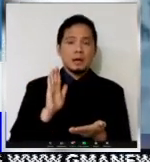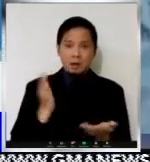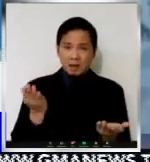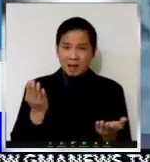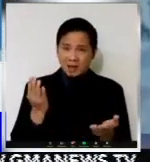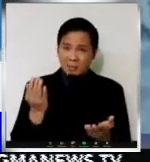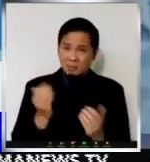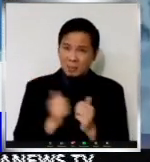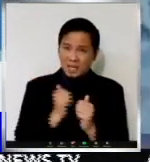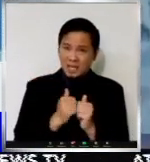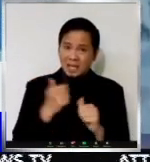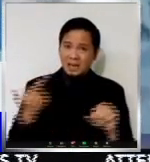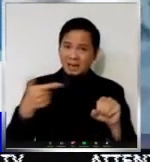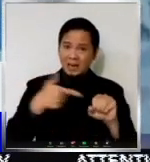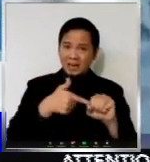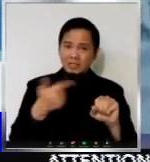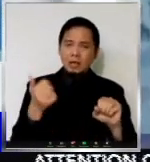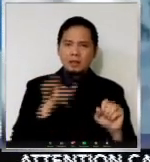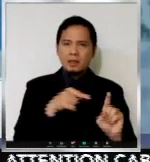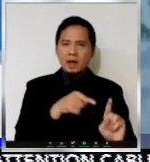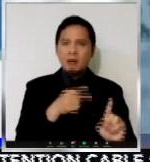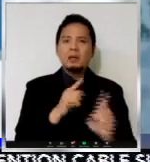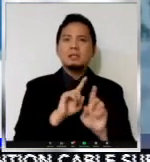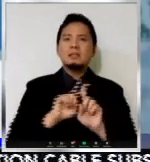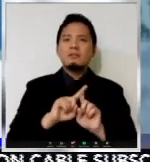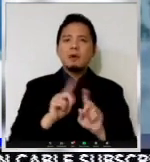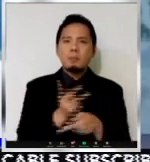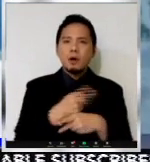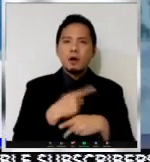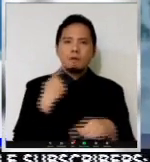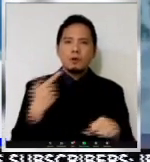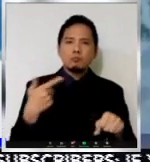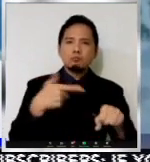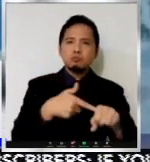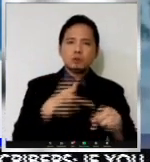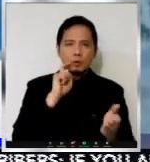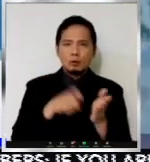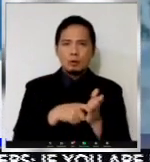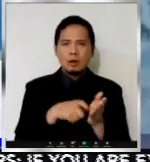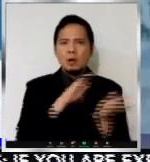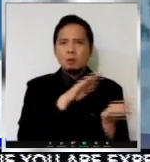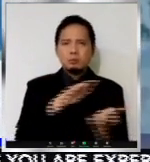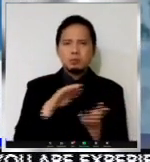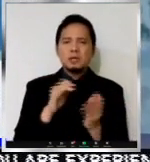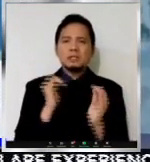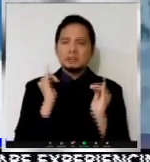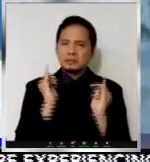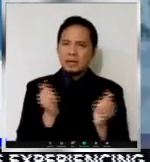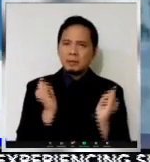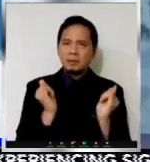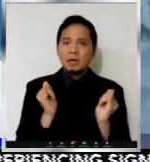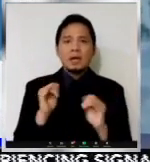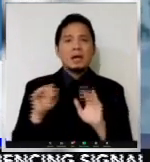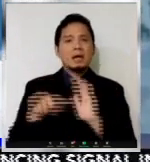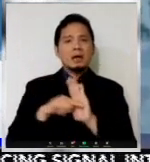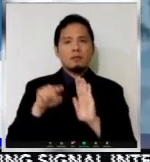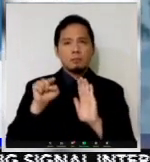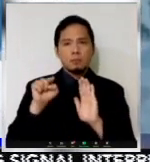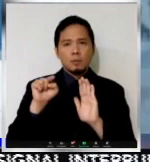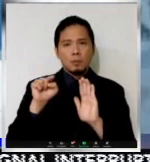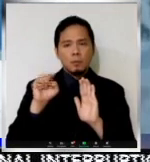petroleum and fuel products na may inflation na negative 2.0% nitong